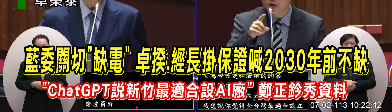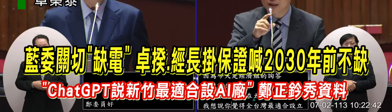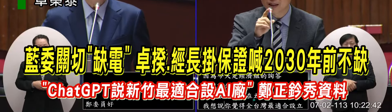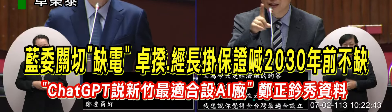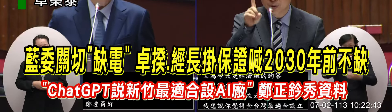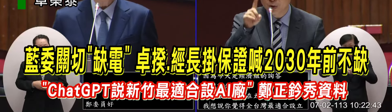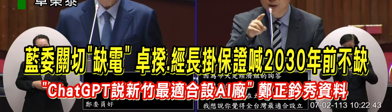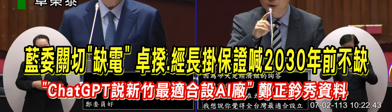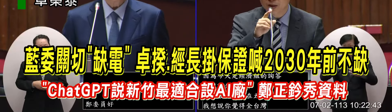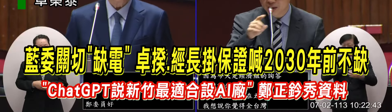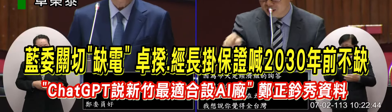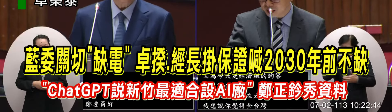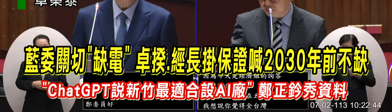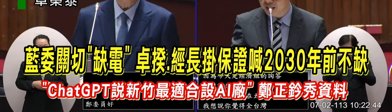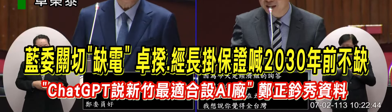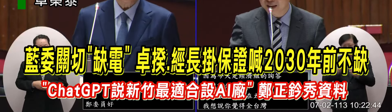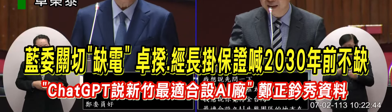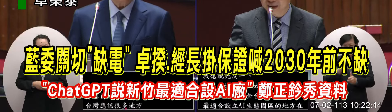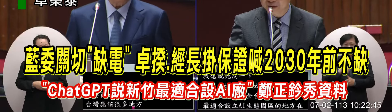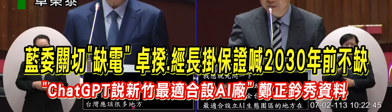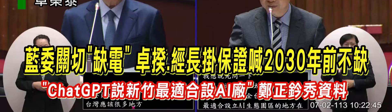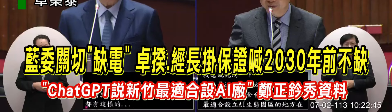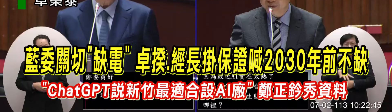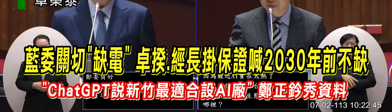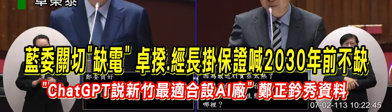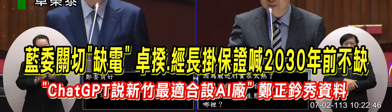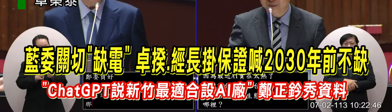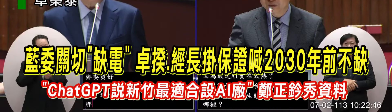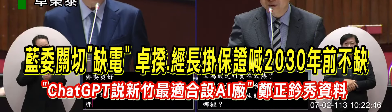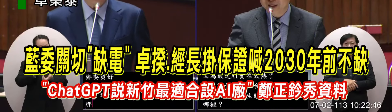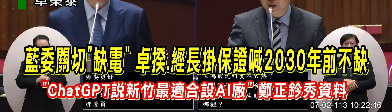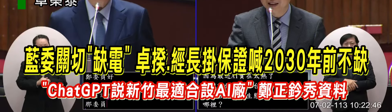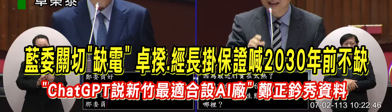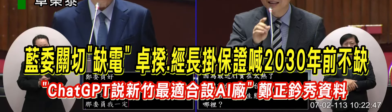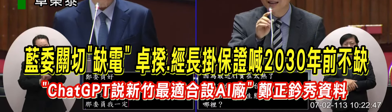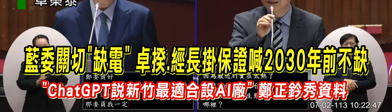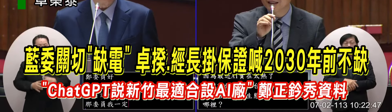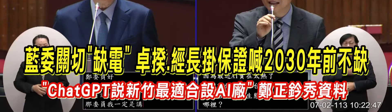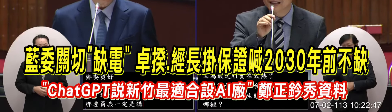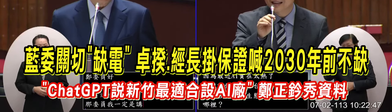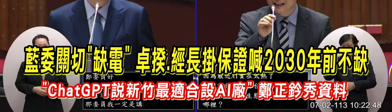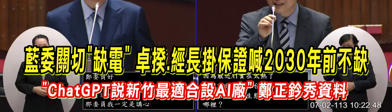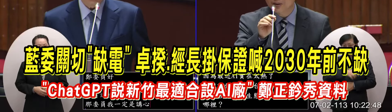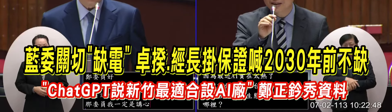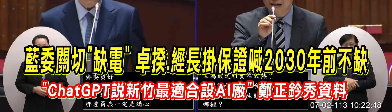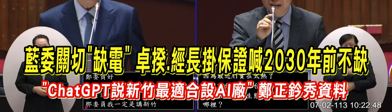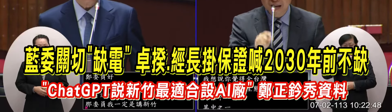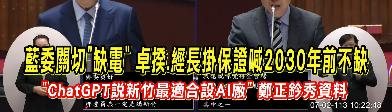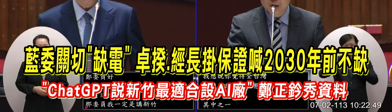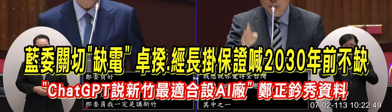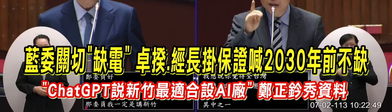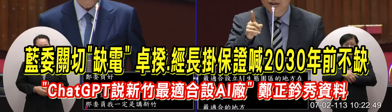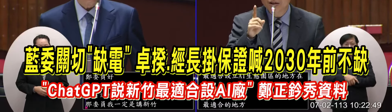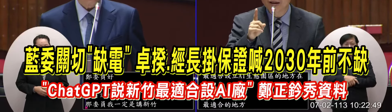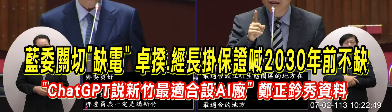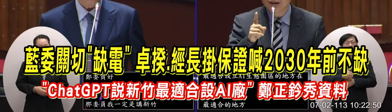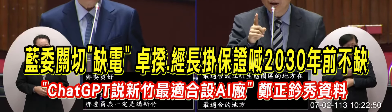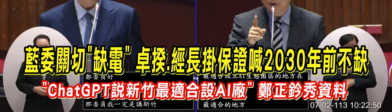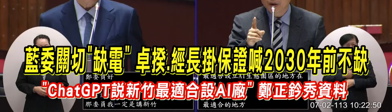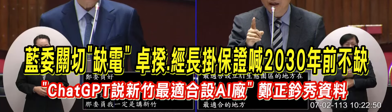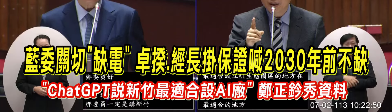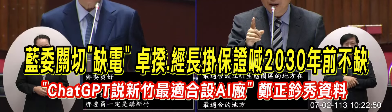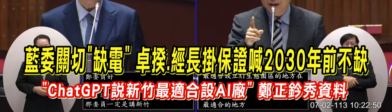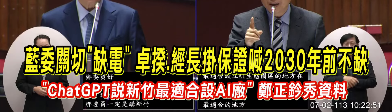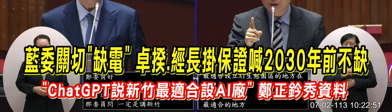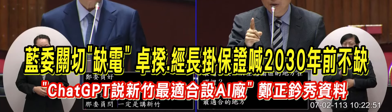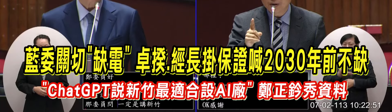没有其中之一最适合的地方。 那委员会一定是讲新竹嘛 ？OK， 感谢院长哈，确实哈，